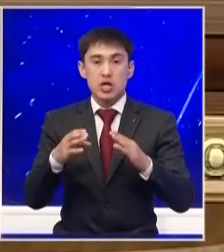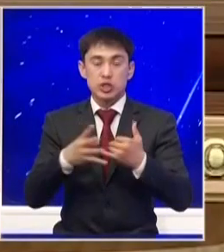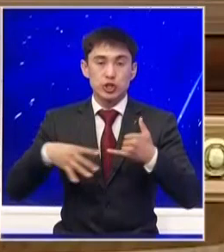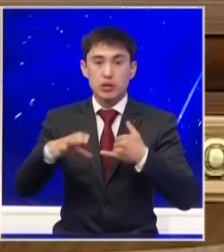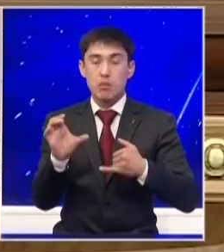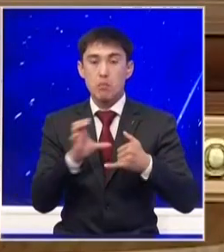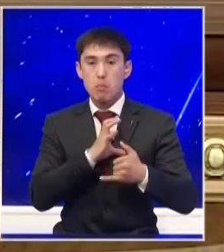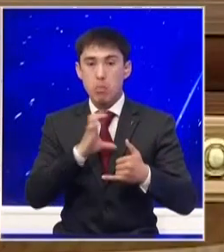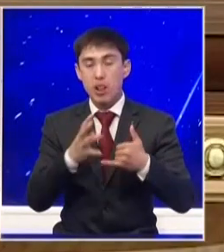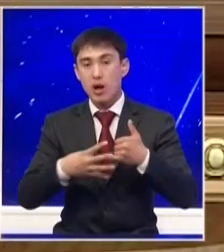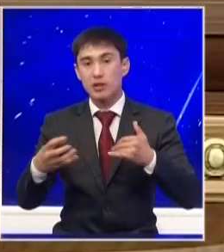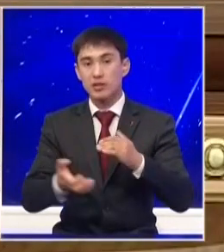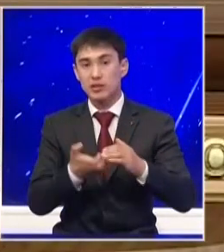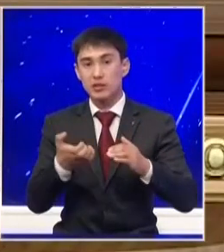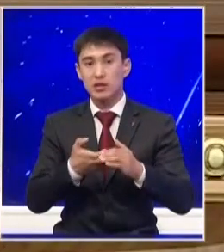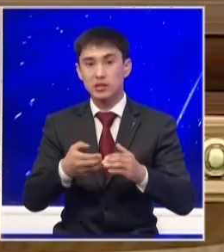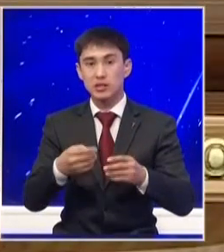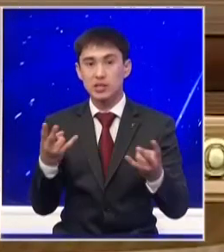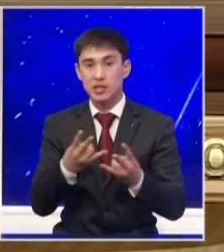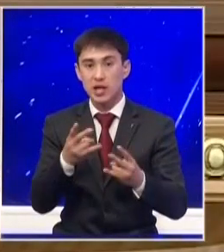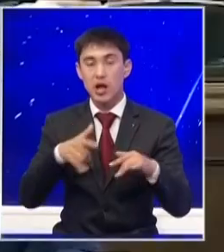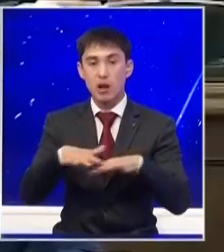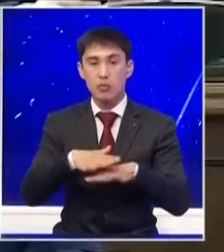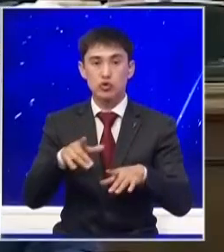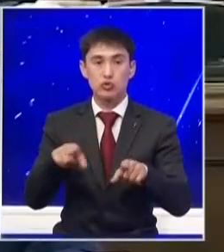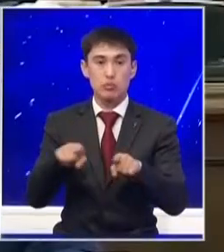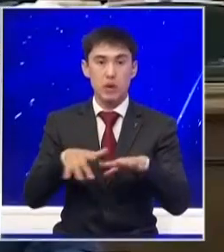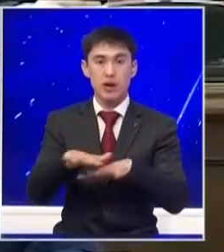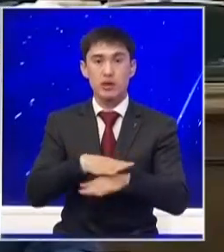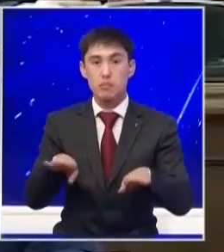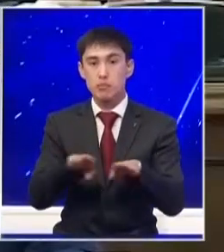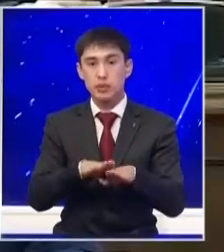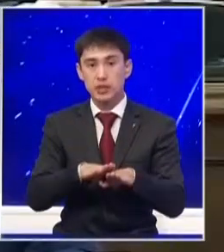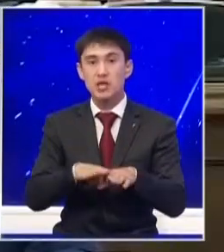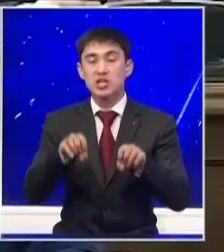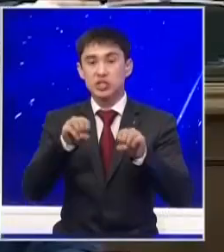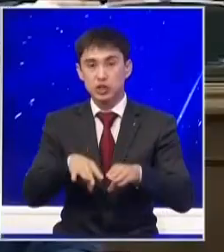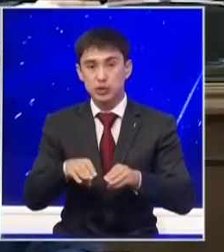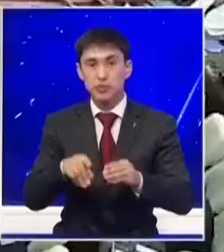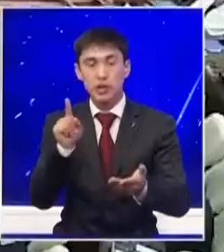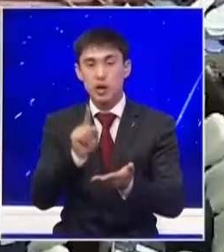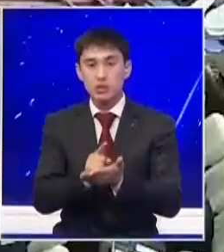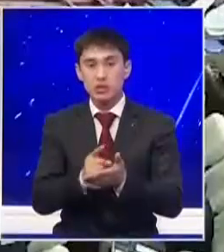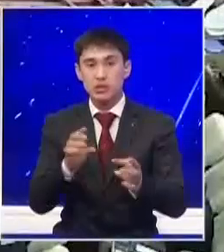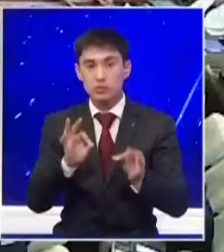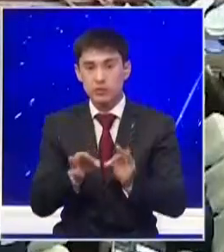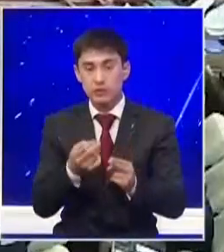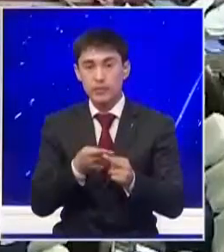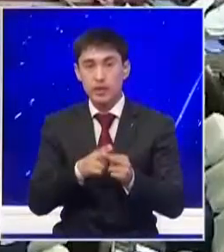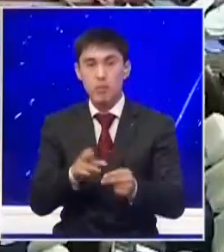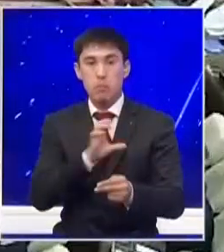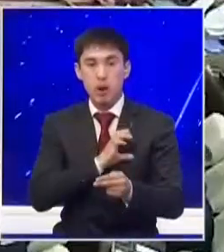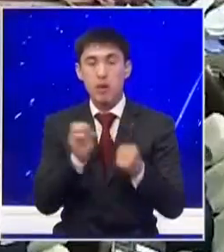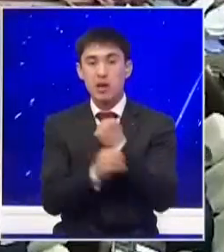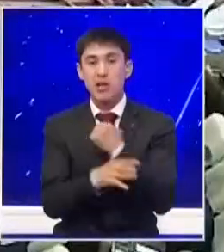отыратын заманның келмеске кеткенін ескертті. Жұрттың бәріне бірдей жақпаса да, тиімді шешімдер қабылдауымыз қажет деп отыр. Бай мен кедей